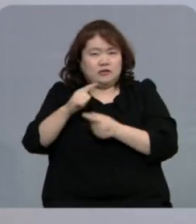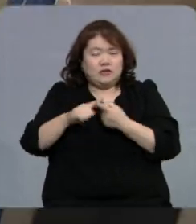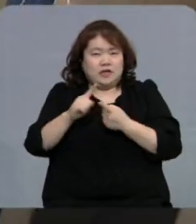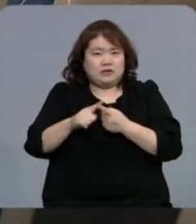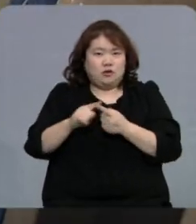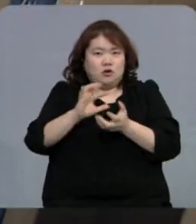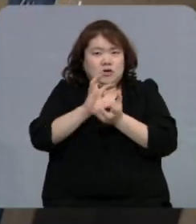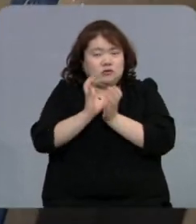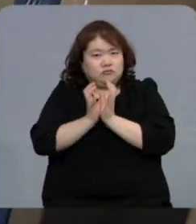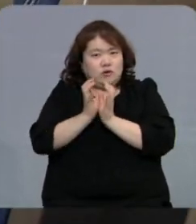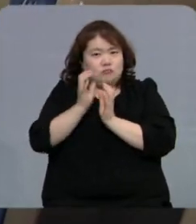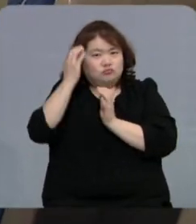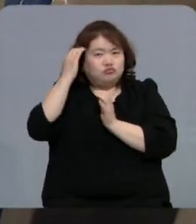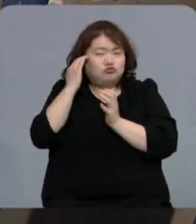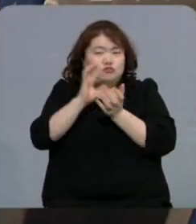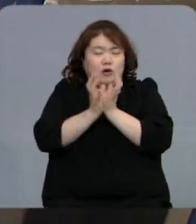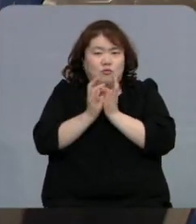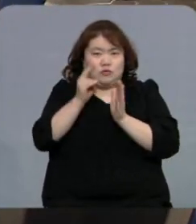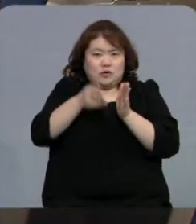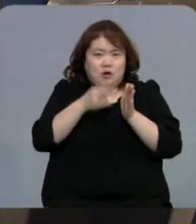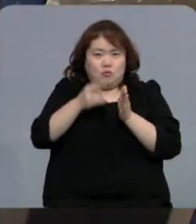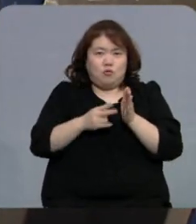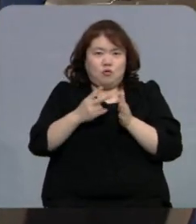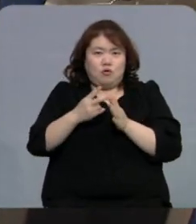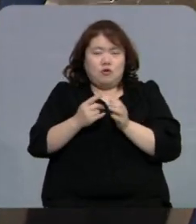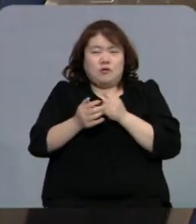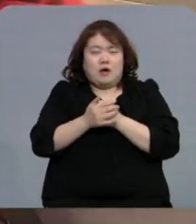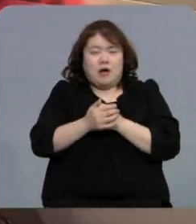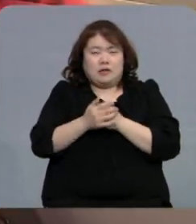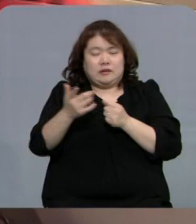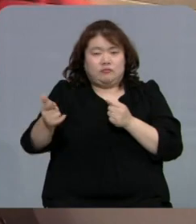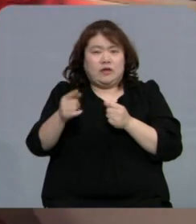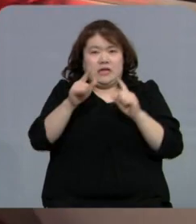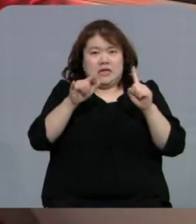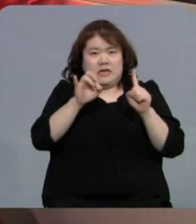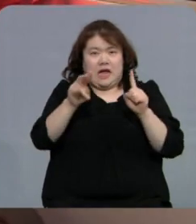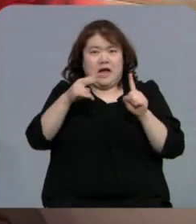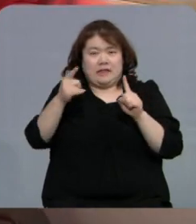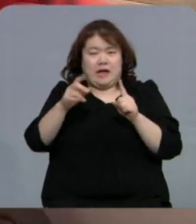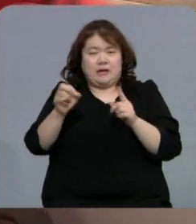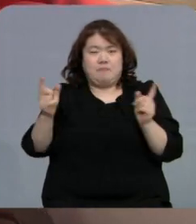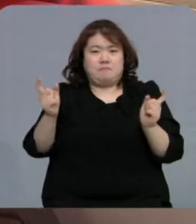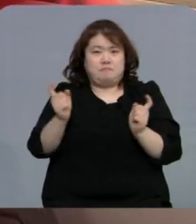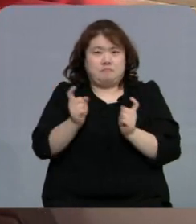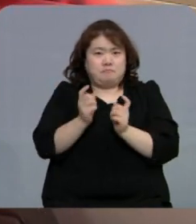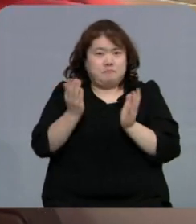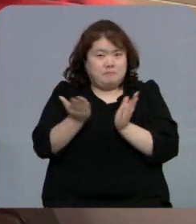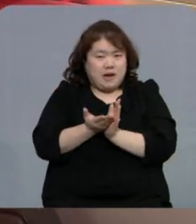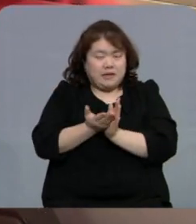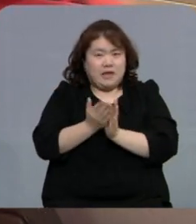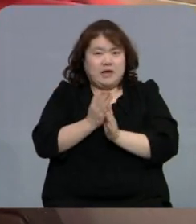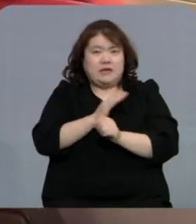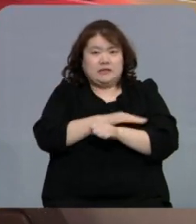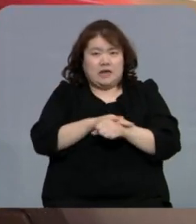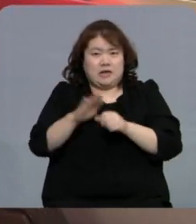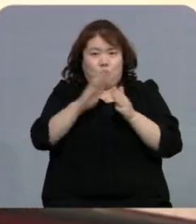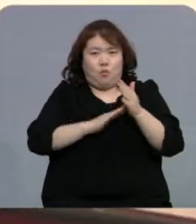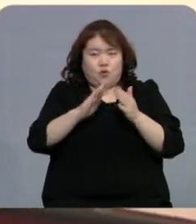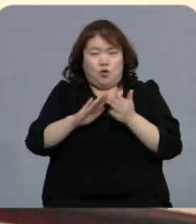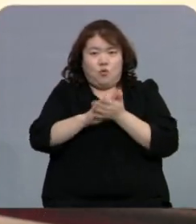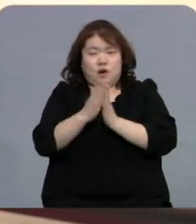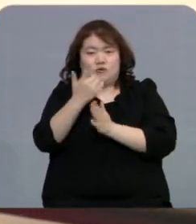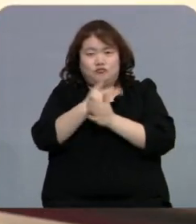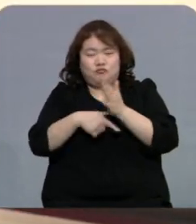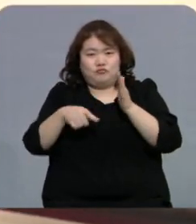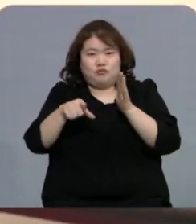타고 서민 흉내를 내고 있다며 제1야당에 걸맞게 철도 공공성을 확대할 정책과 비전을